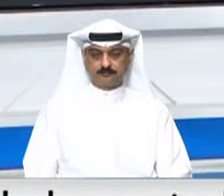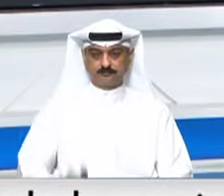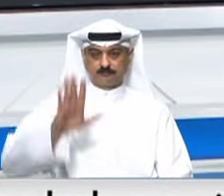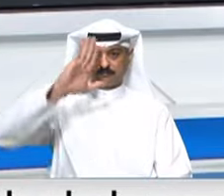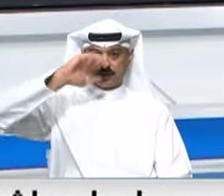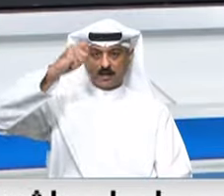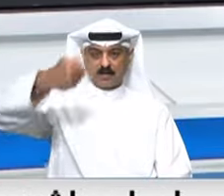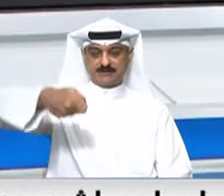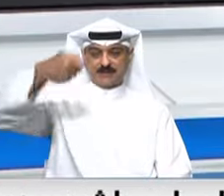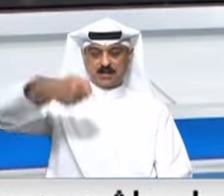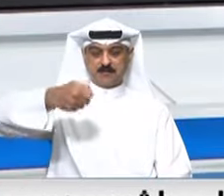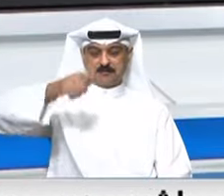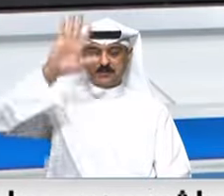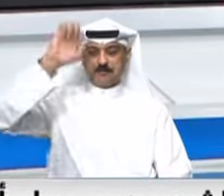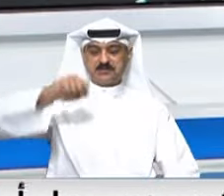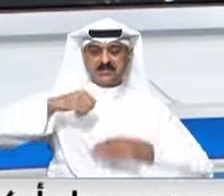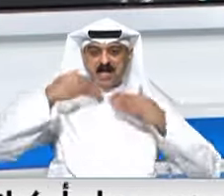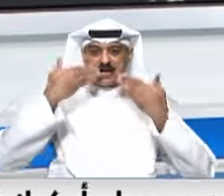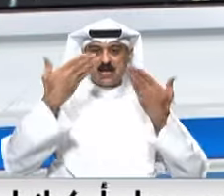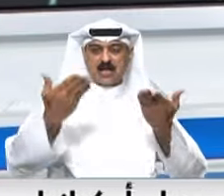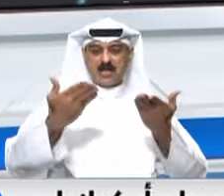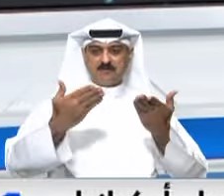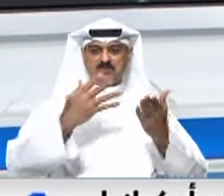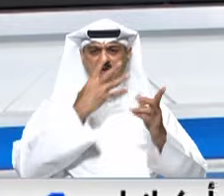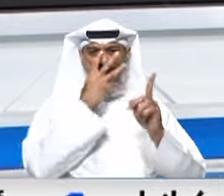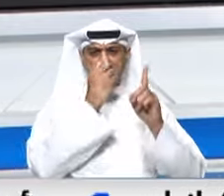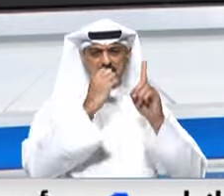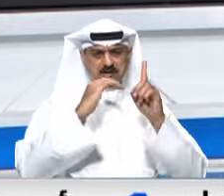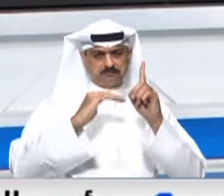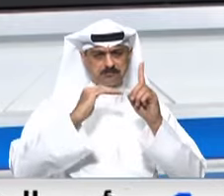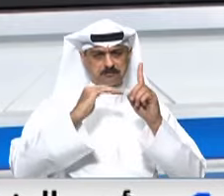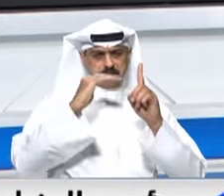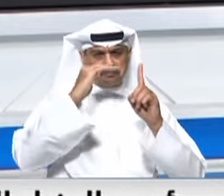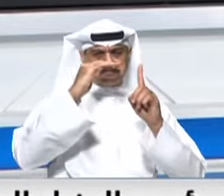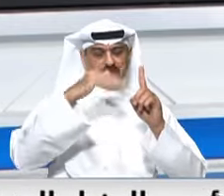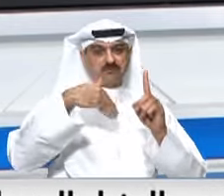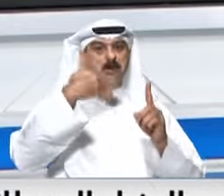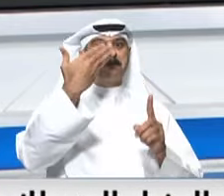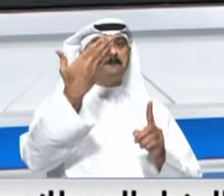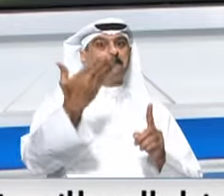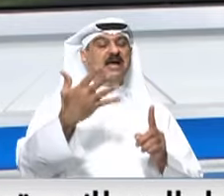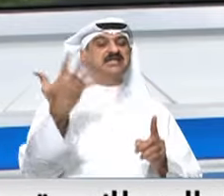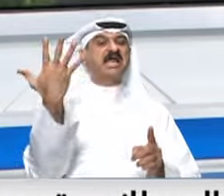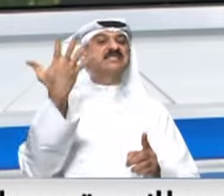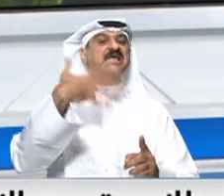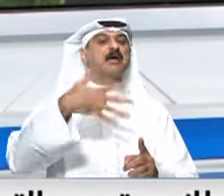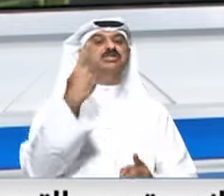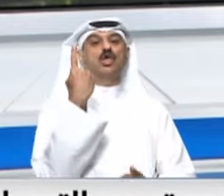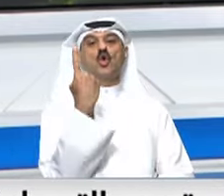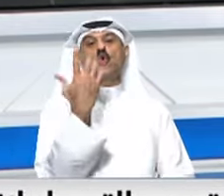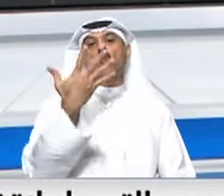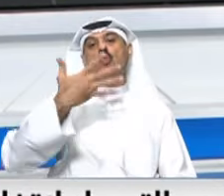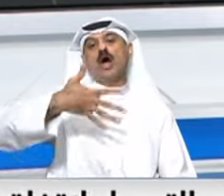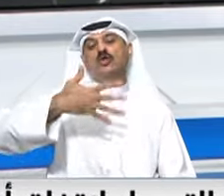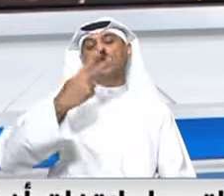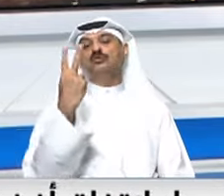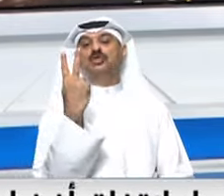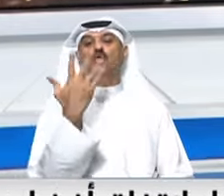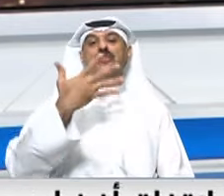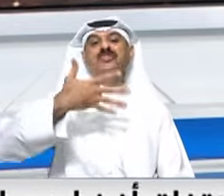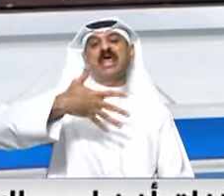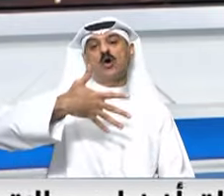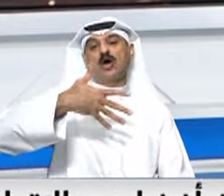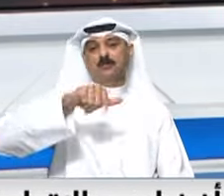اسعد الله اوقاتكم اعزائي المشاهدين ارتفاع في درجات الحراره قادم تصل فيه العظمى الى ال 50 وال 2 و 52 درجه